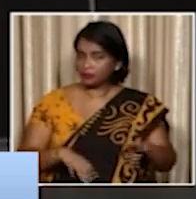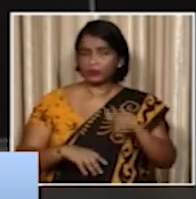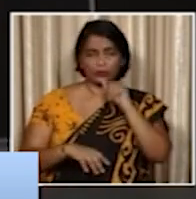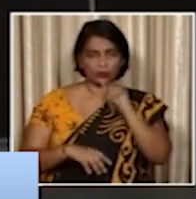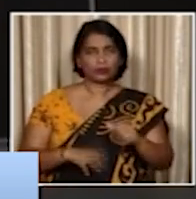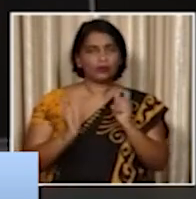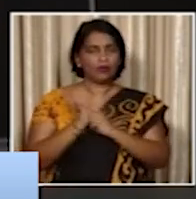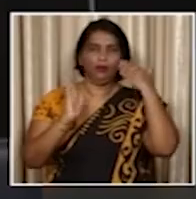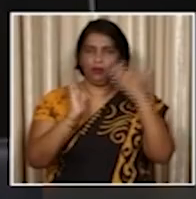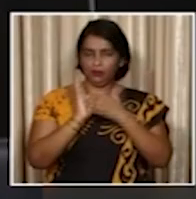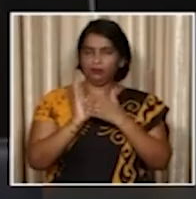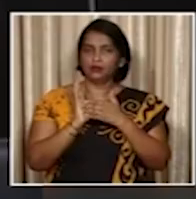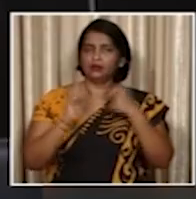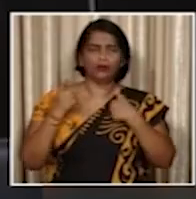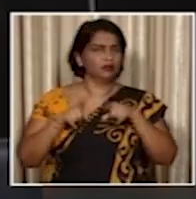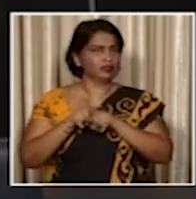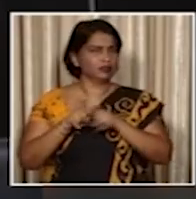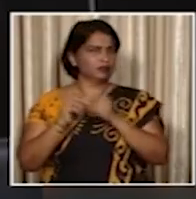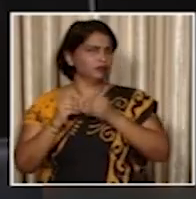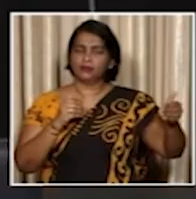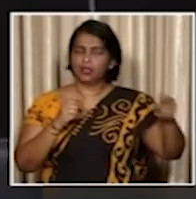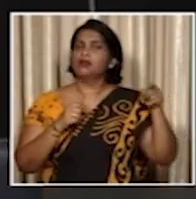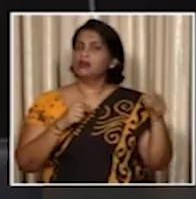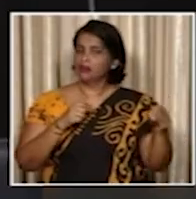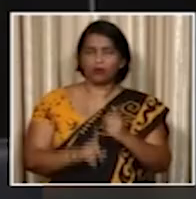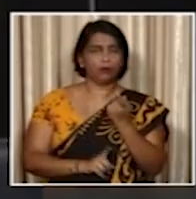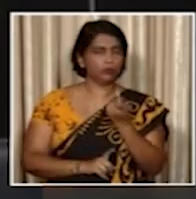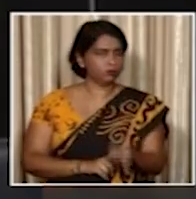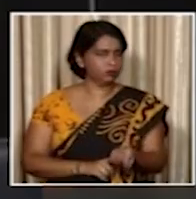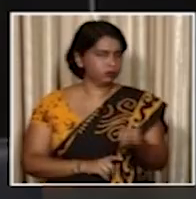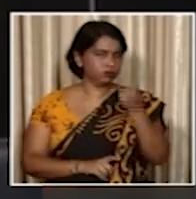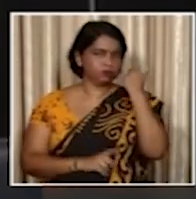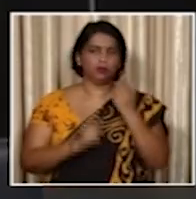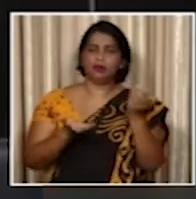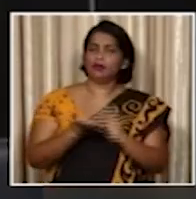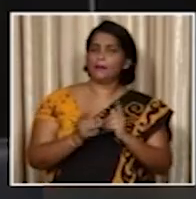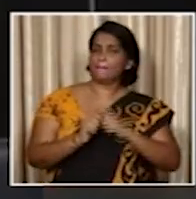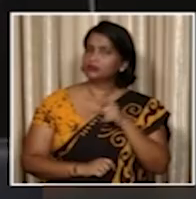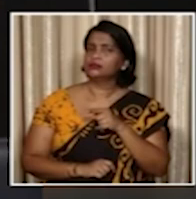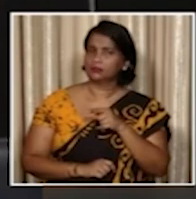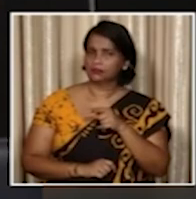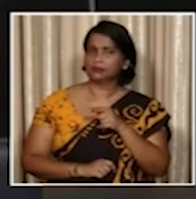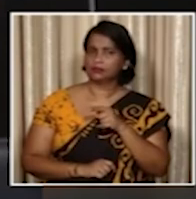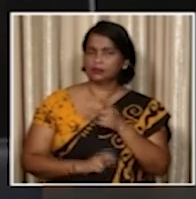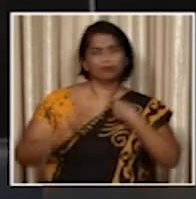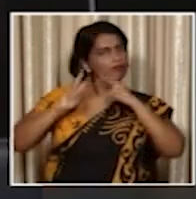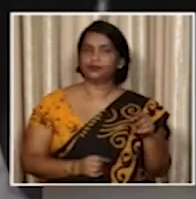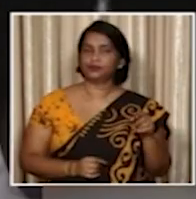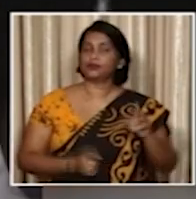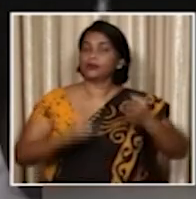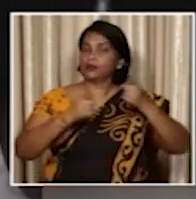ණය ප්‍රතිව්‍යුහගත කරන මෙච්චර කාලයක් දීර්ඝ කරලා මේ තරම් මුදලක් අමතරව ගෙවීම පිළිබඳව ඔබතුමාලා පරීක්ෂණයක් කරලා